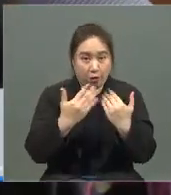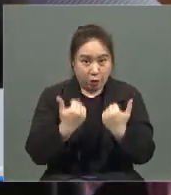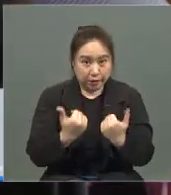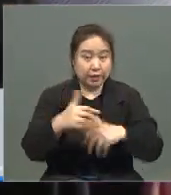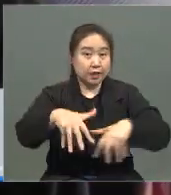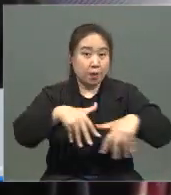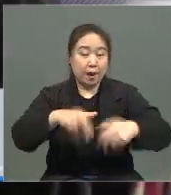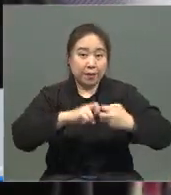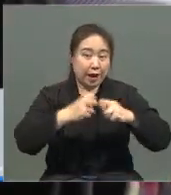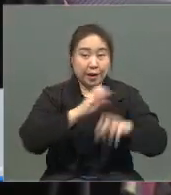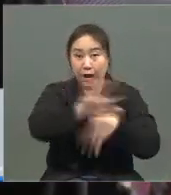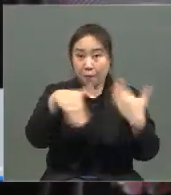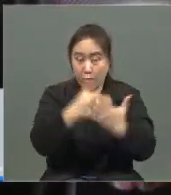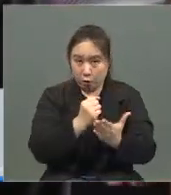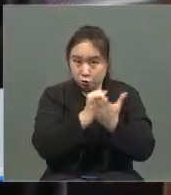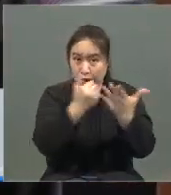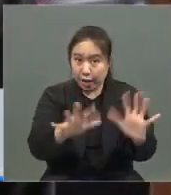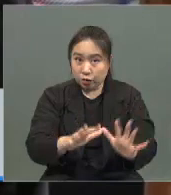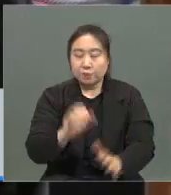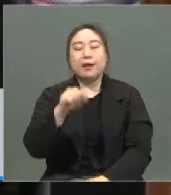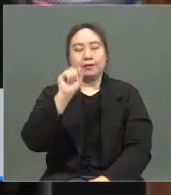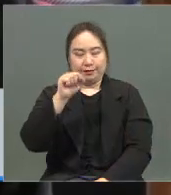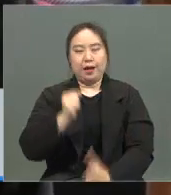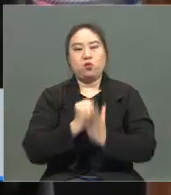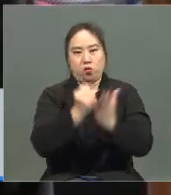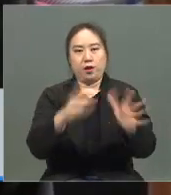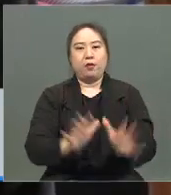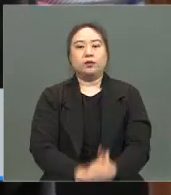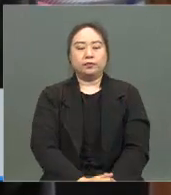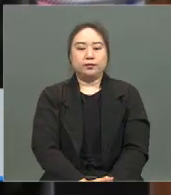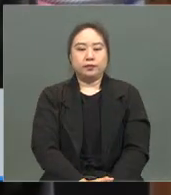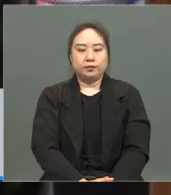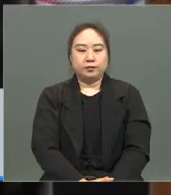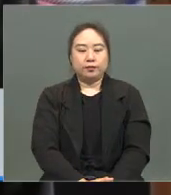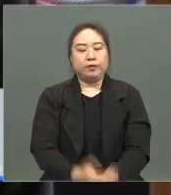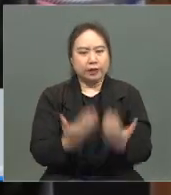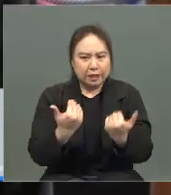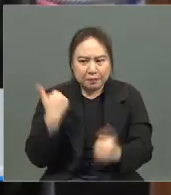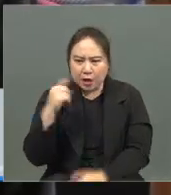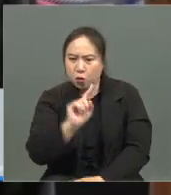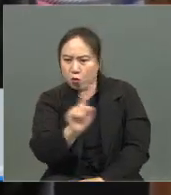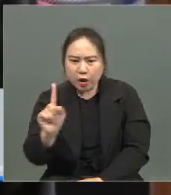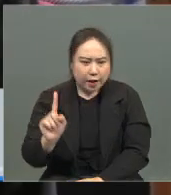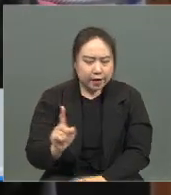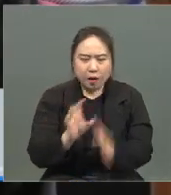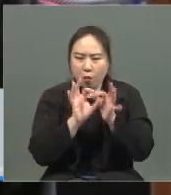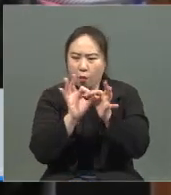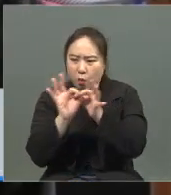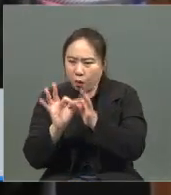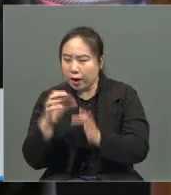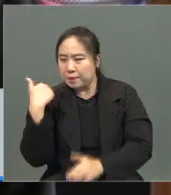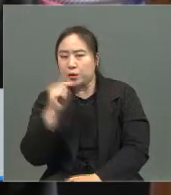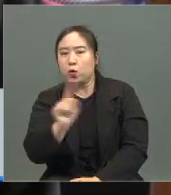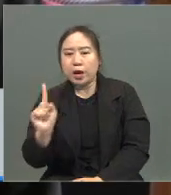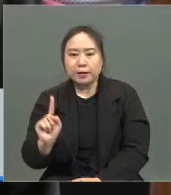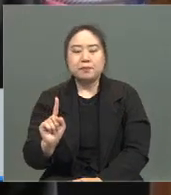านที่ได้รับผลกระทบทั้งหมดแล้วถูกต้องไหม ครับช่วยหมดเลยครับ ได้ค่ะตอนนี้เรามีความจุดไหนที่เรายังมีความกังวลหรือความห่วงอยู่ไหม